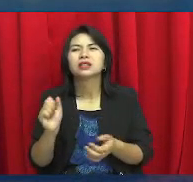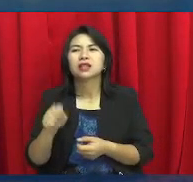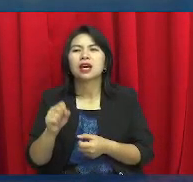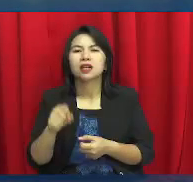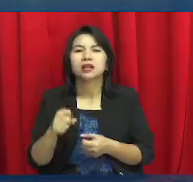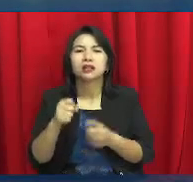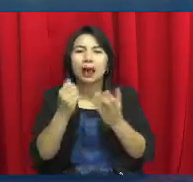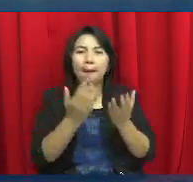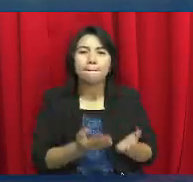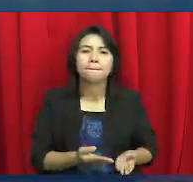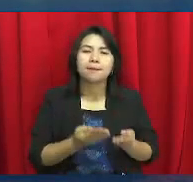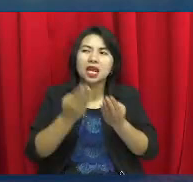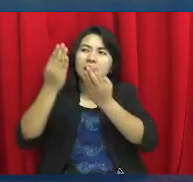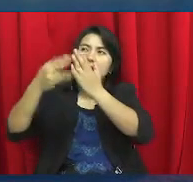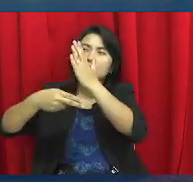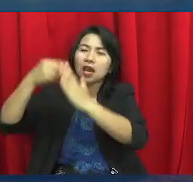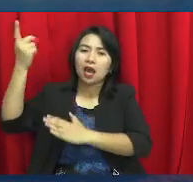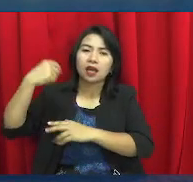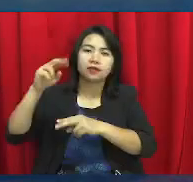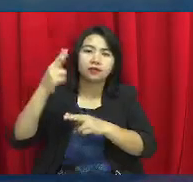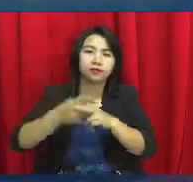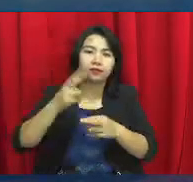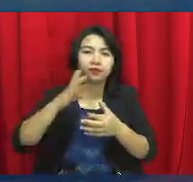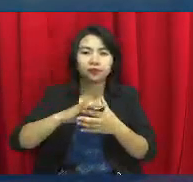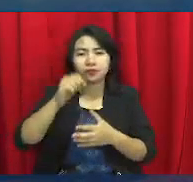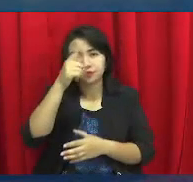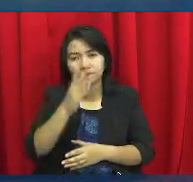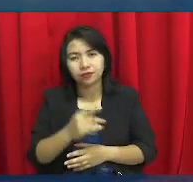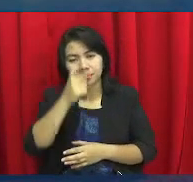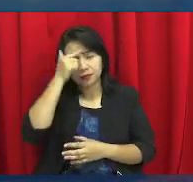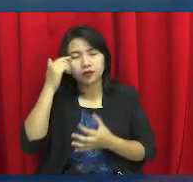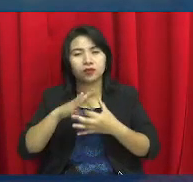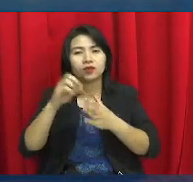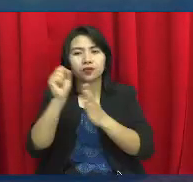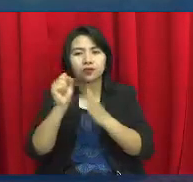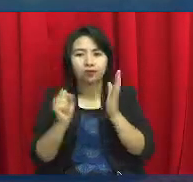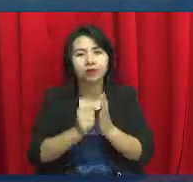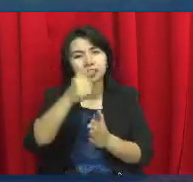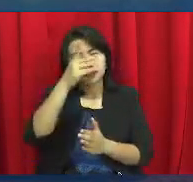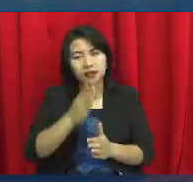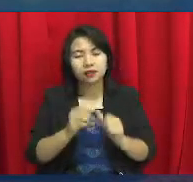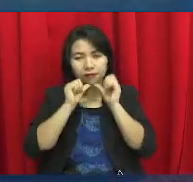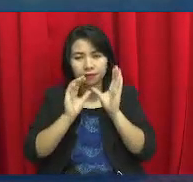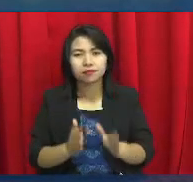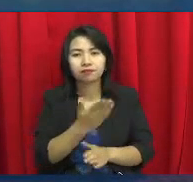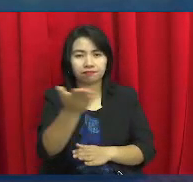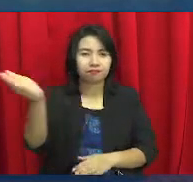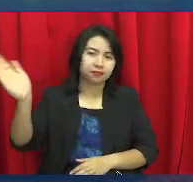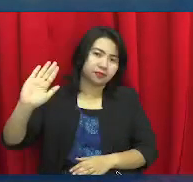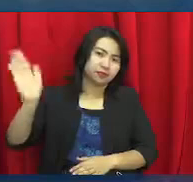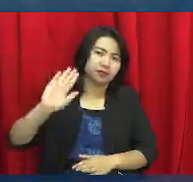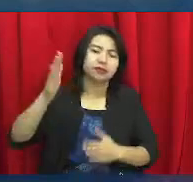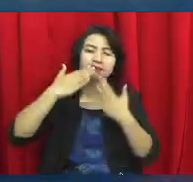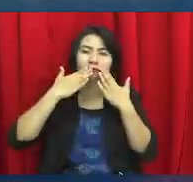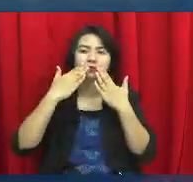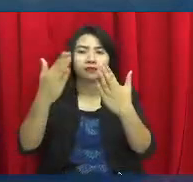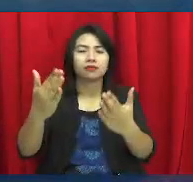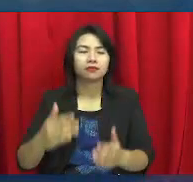lagi ang pangalan ng Panginoon dahil sa standard na sinet ng Diyos. Okay, God bless you po and thank you so much sa kaunting minuto